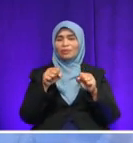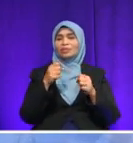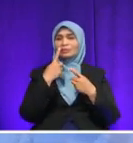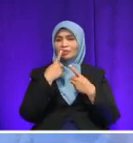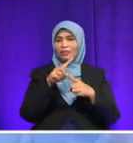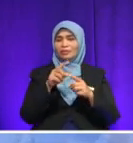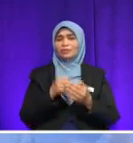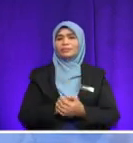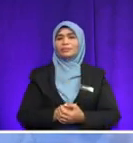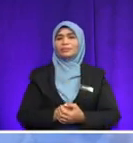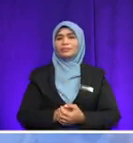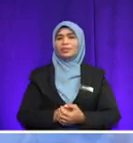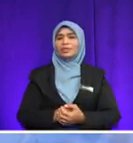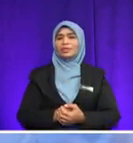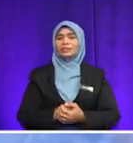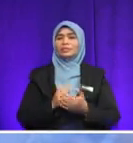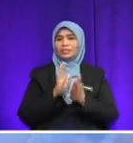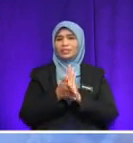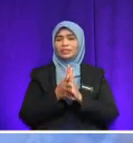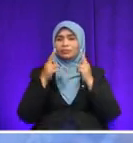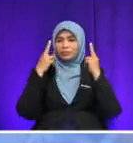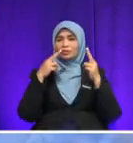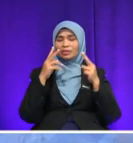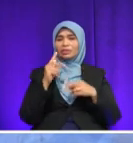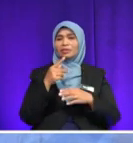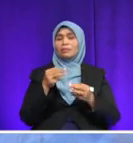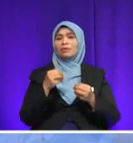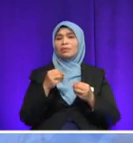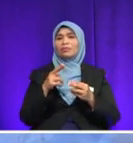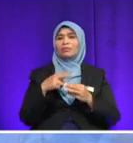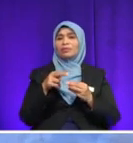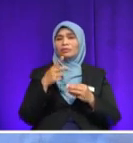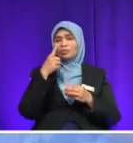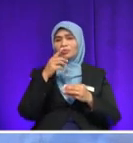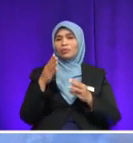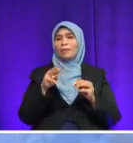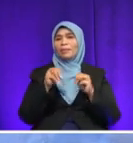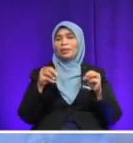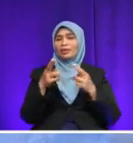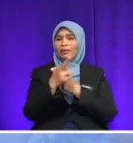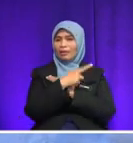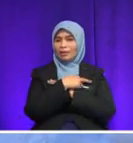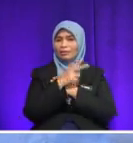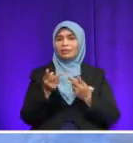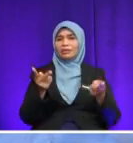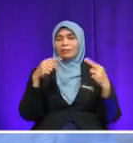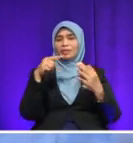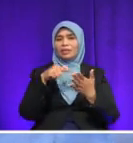diberikan bagi ruang peluang untuk murid-murid kita berhasil ketika kita